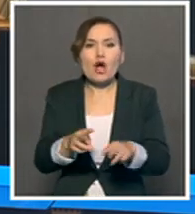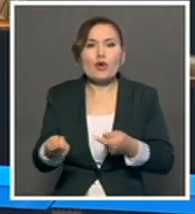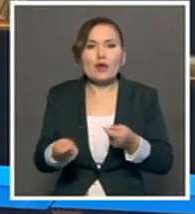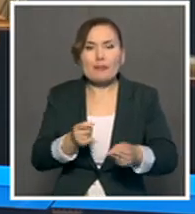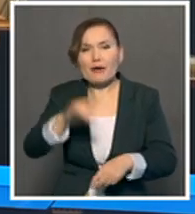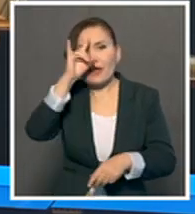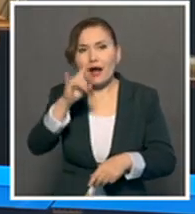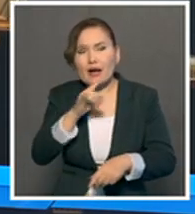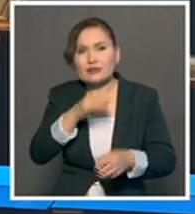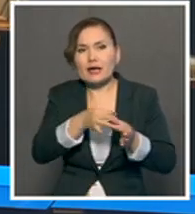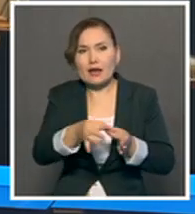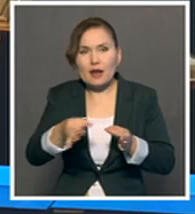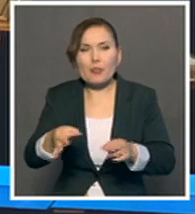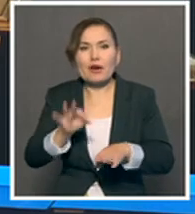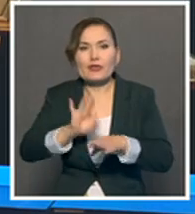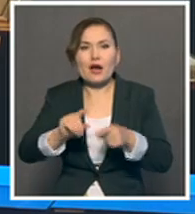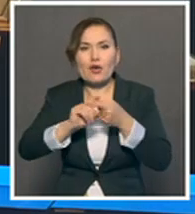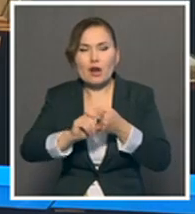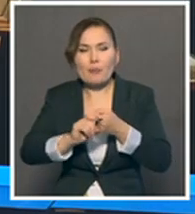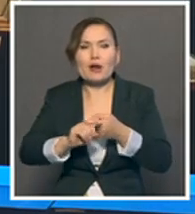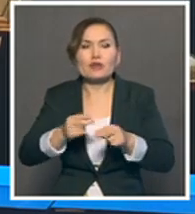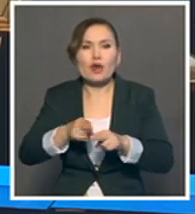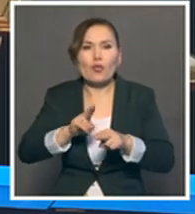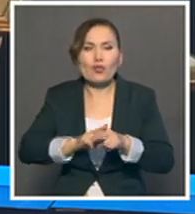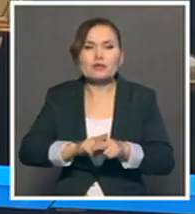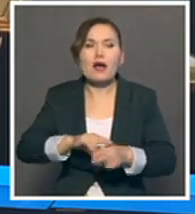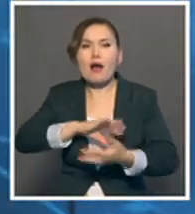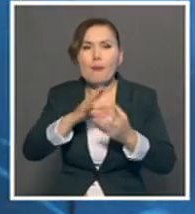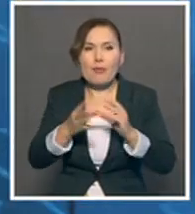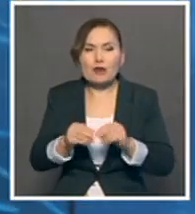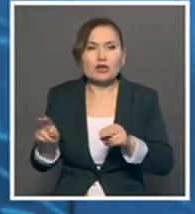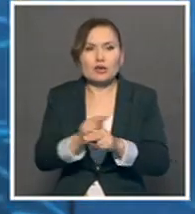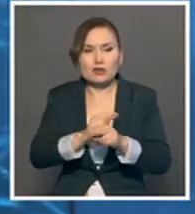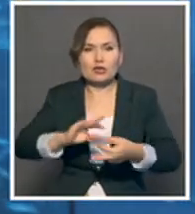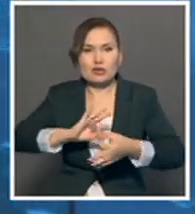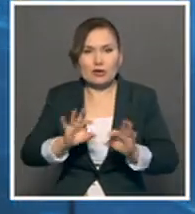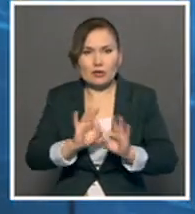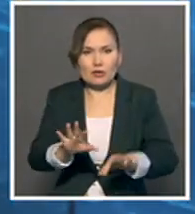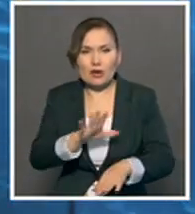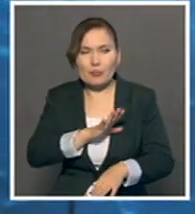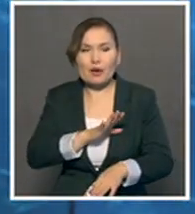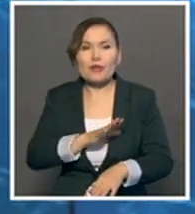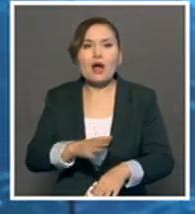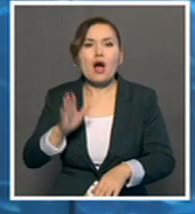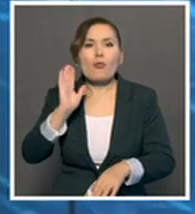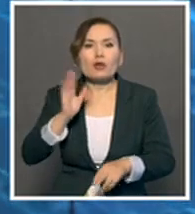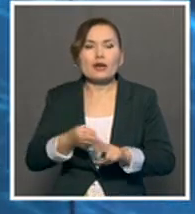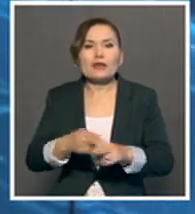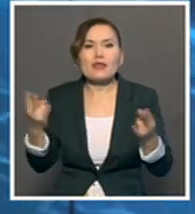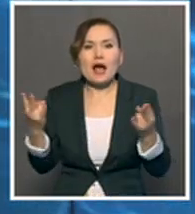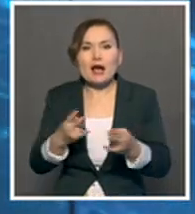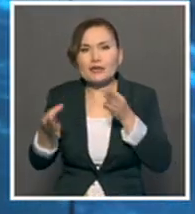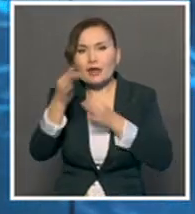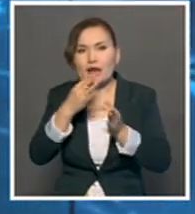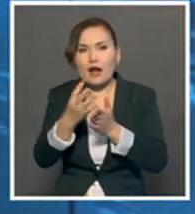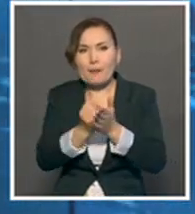елдегі эпидахуал және әлеуметтік-экономикалық даму туралы есеп берді. Барлық өңірлерде тұрақтандыру қоры қажетті